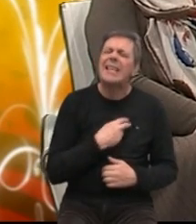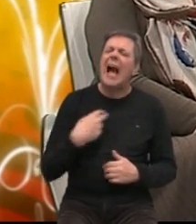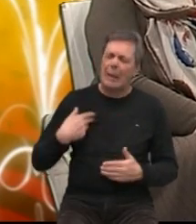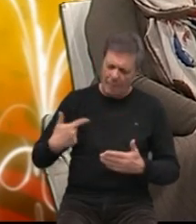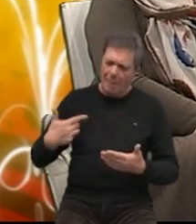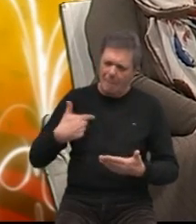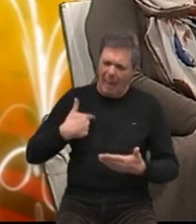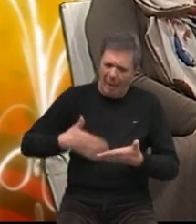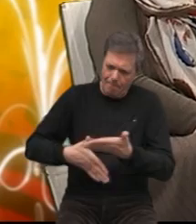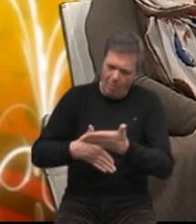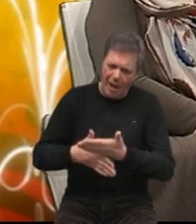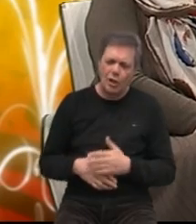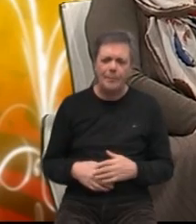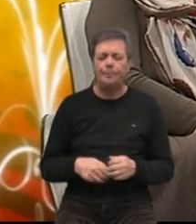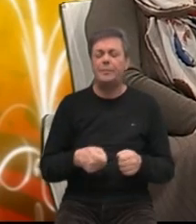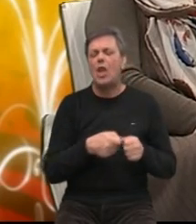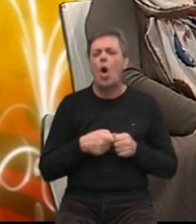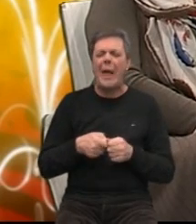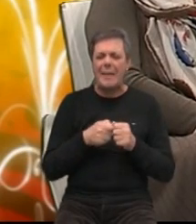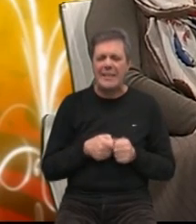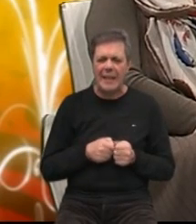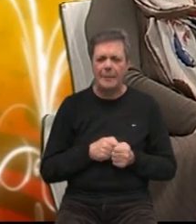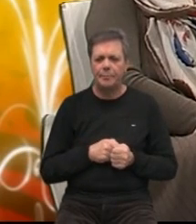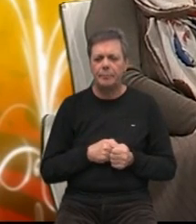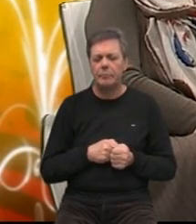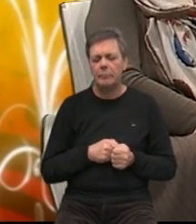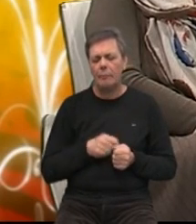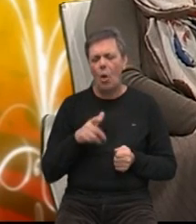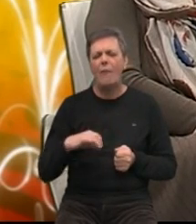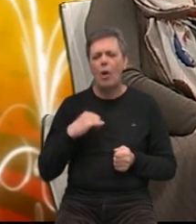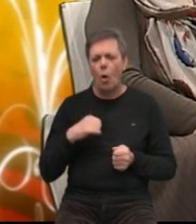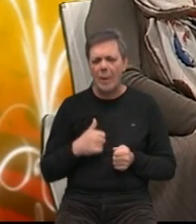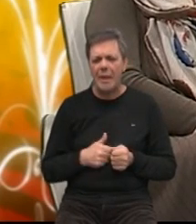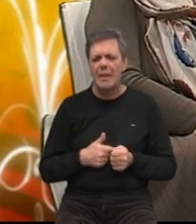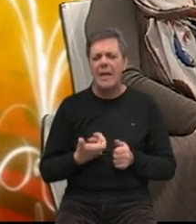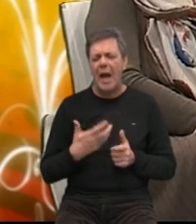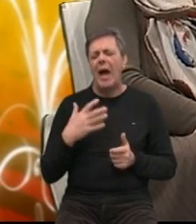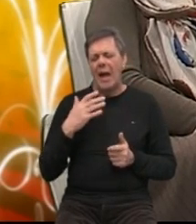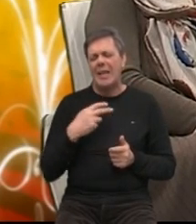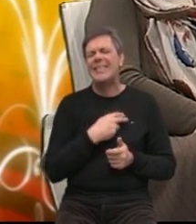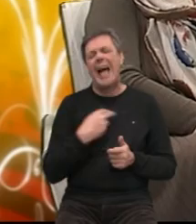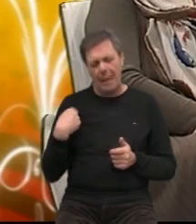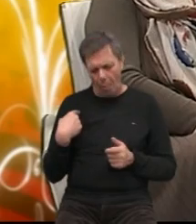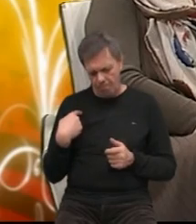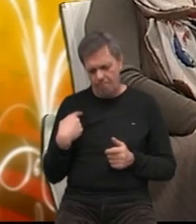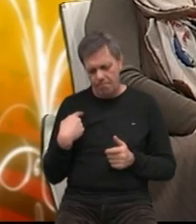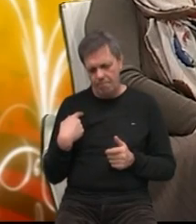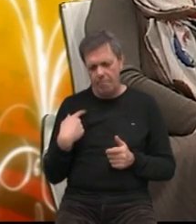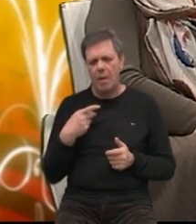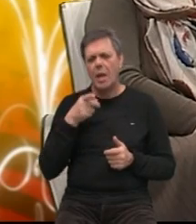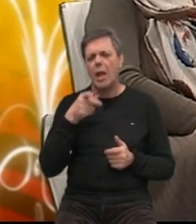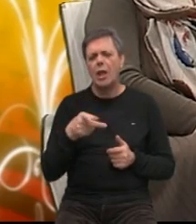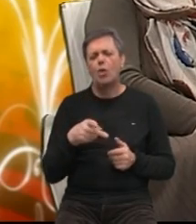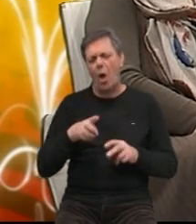podržava, Edukal organizira, znači on se radi ove godine u svojoj organizaciji sa Gradom Zagrebom. Bravo. I